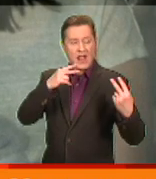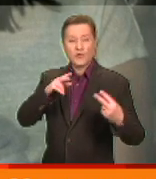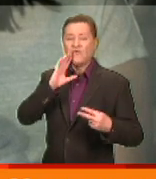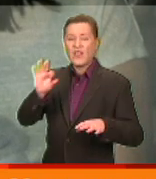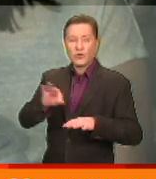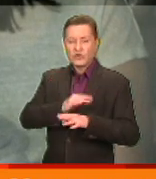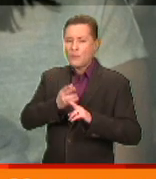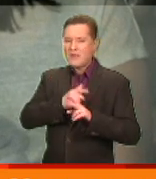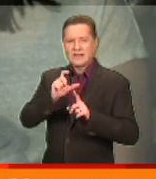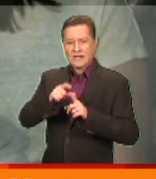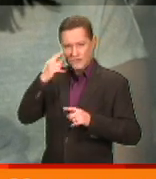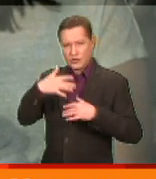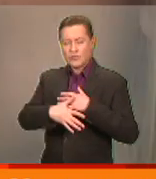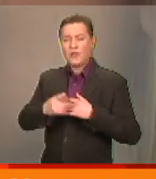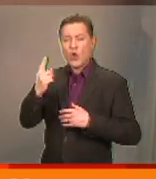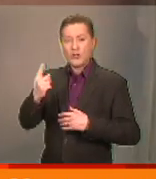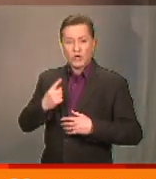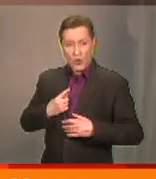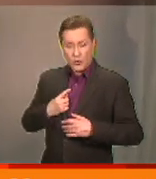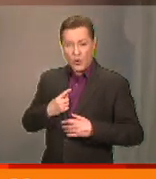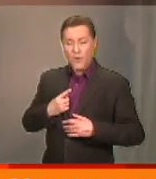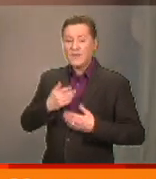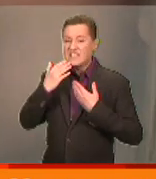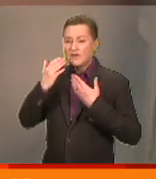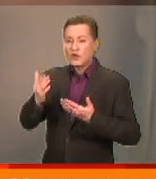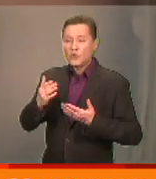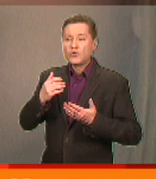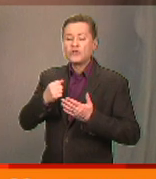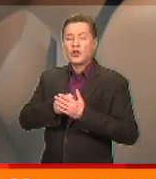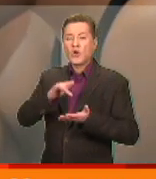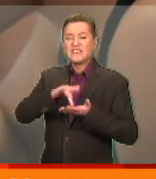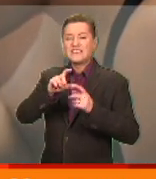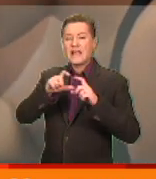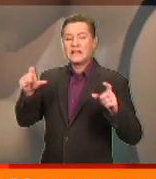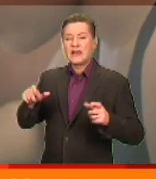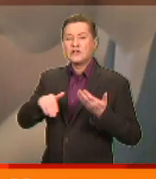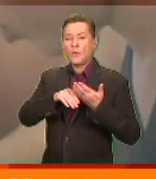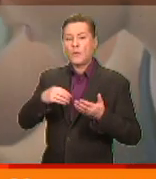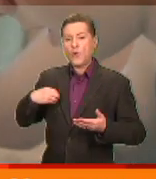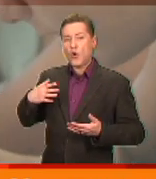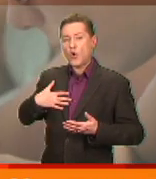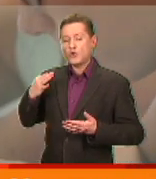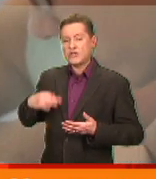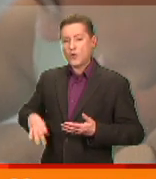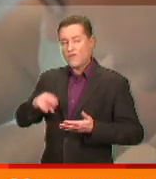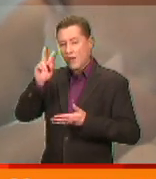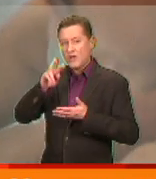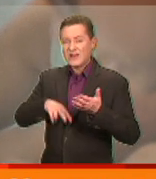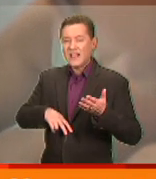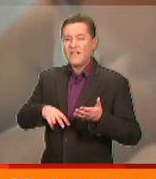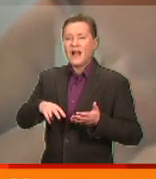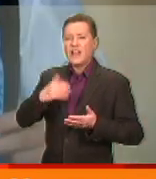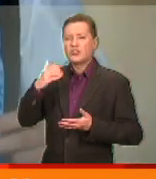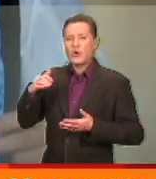слів зрозуміли одне одного. Вони звернулися до одного з багатьох центрів допомоги з усиновлення, переглядаючи профайли сотень